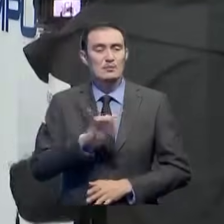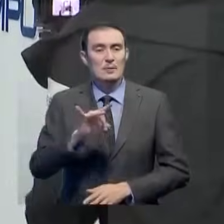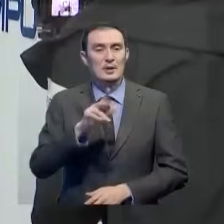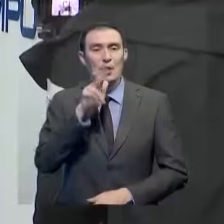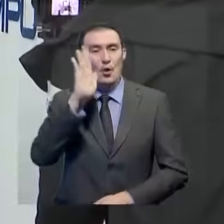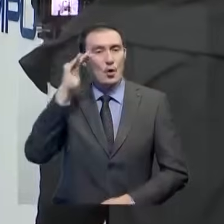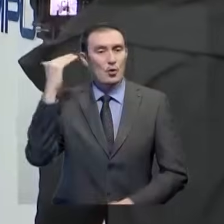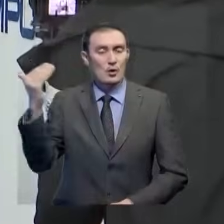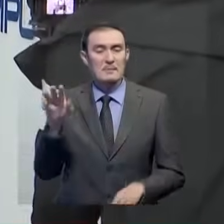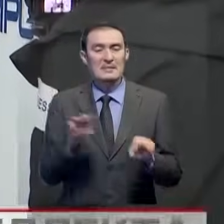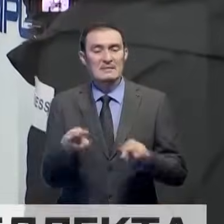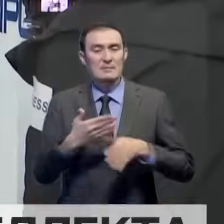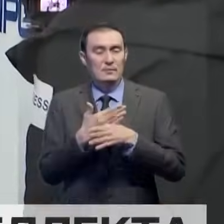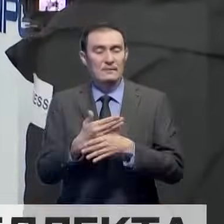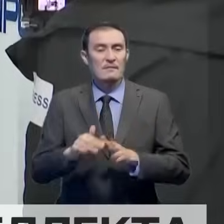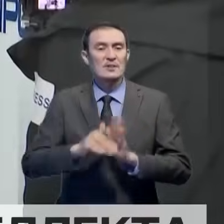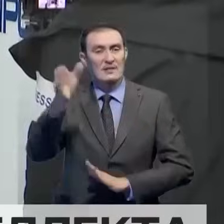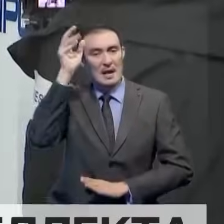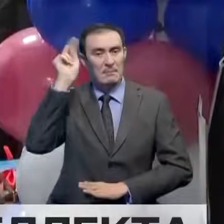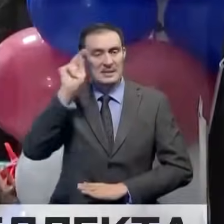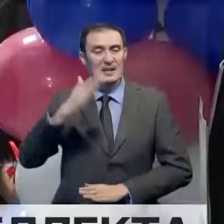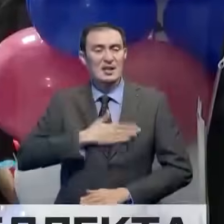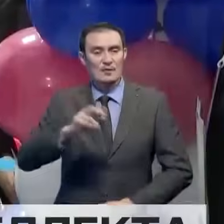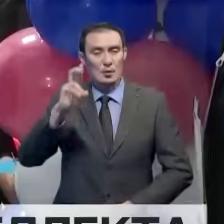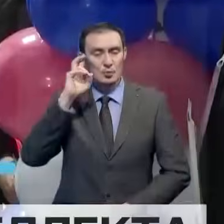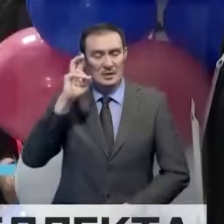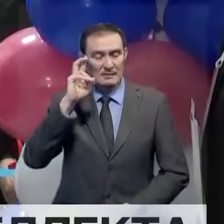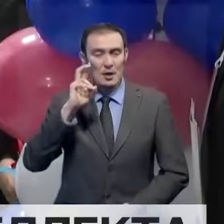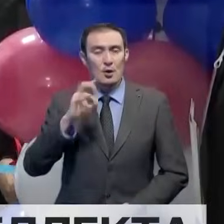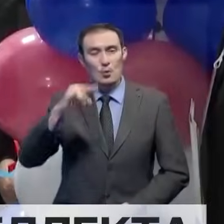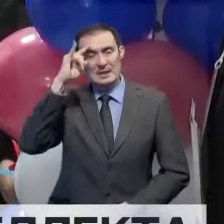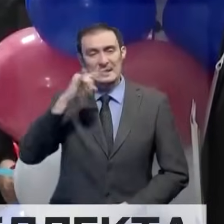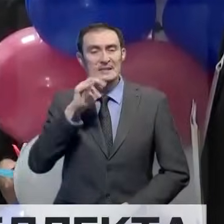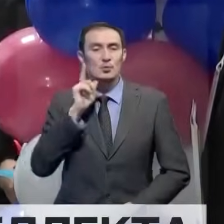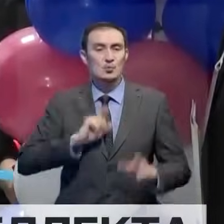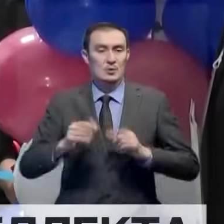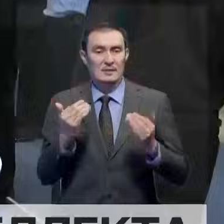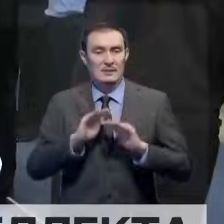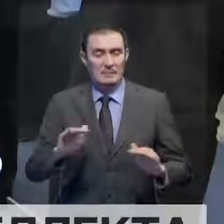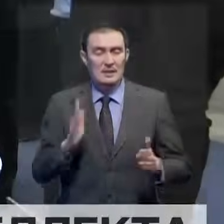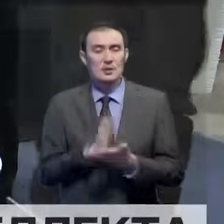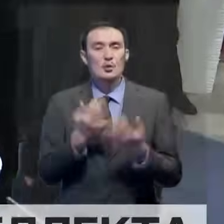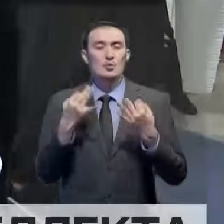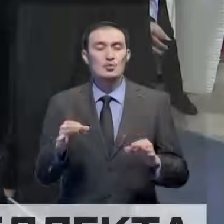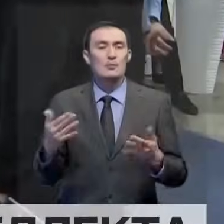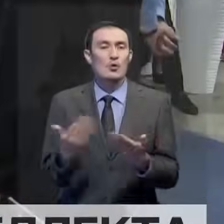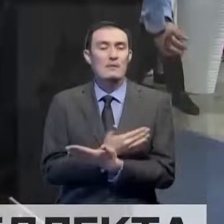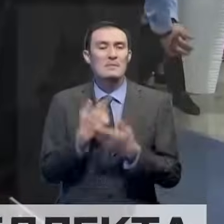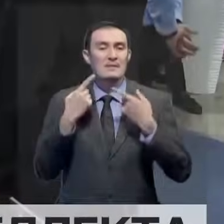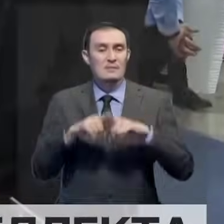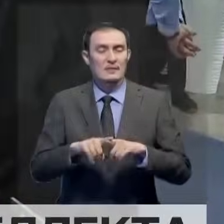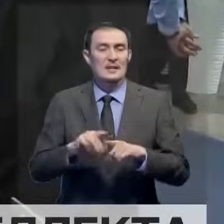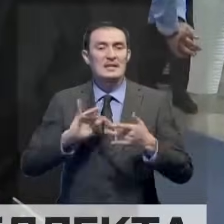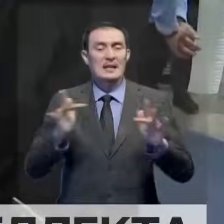Корея при поддержке Министерства науки и высшего образования нашей страны. У казахстанских студентов появится доступ к передовым знаниям